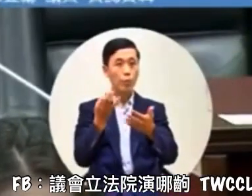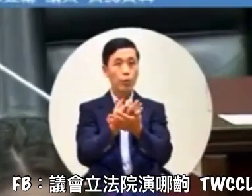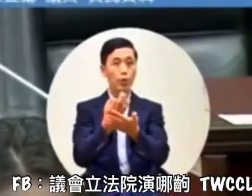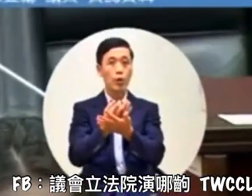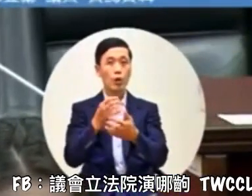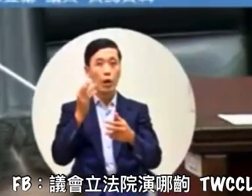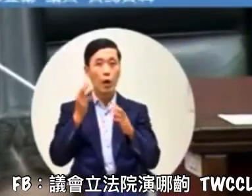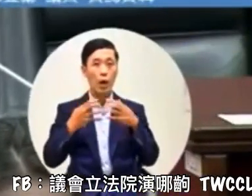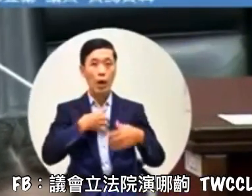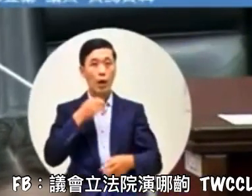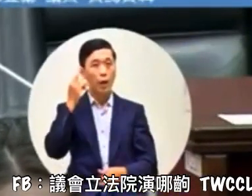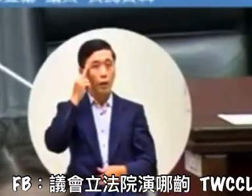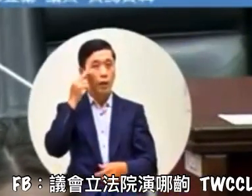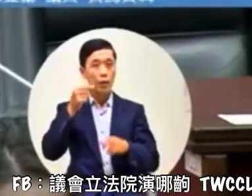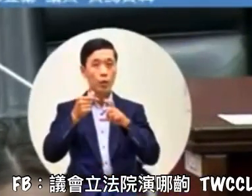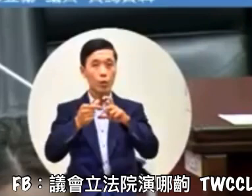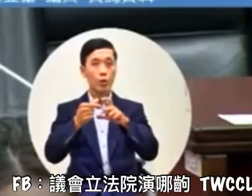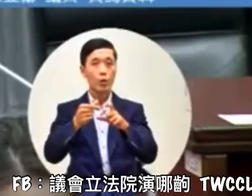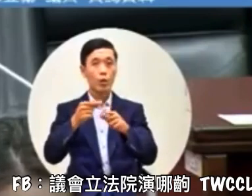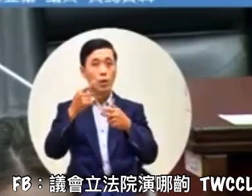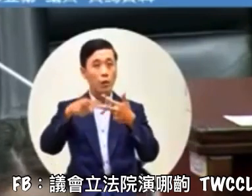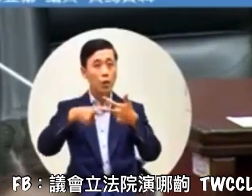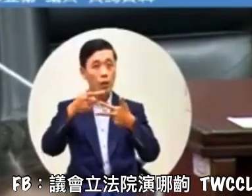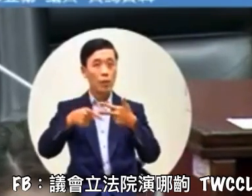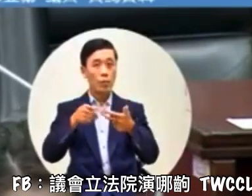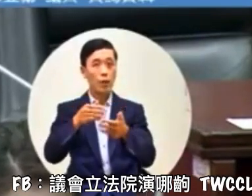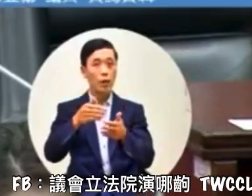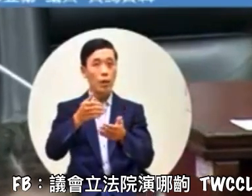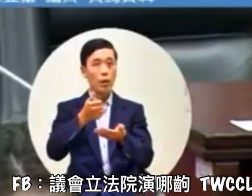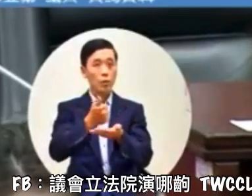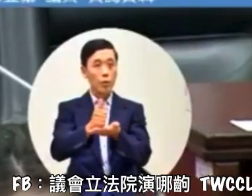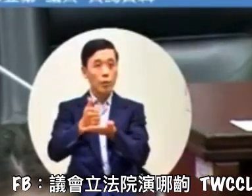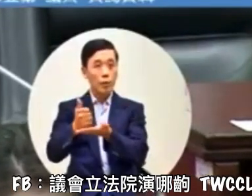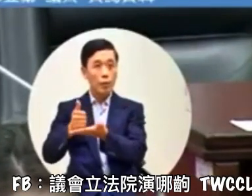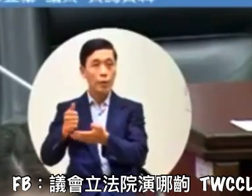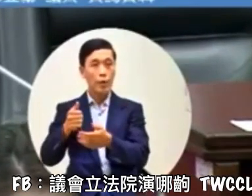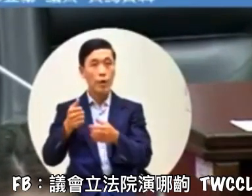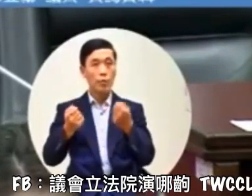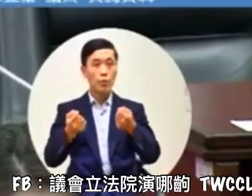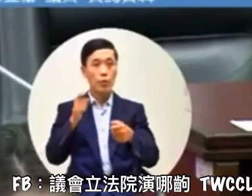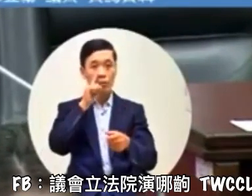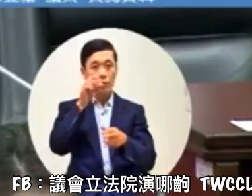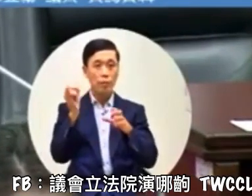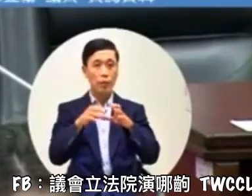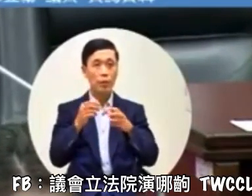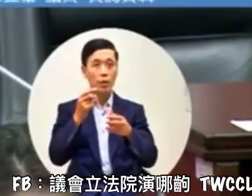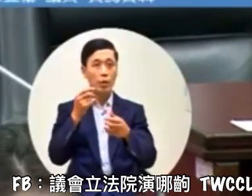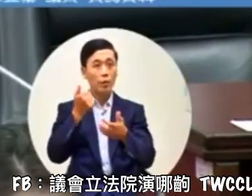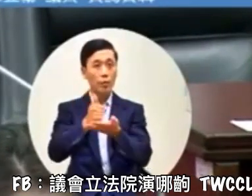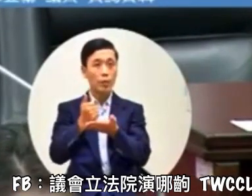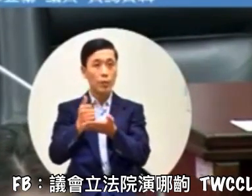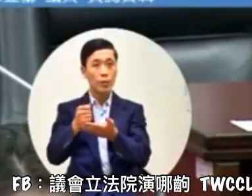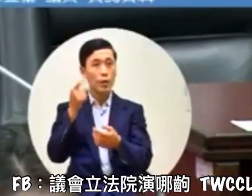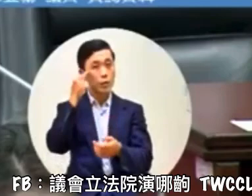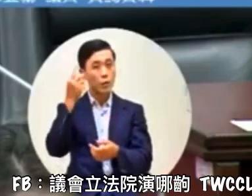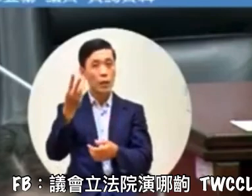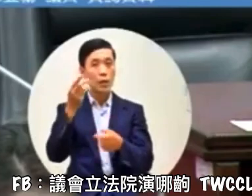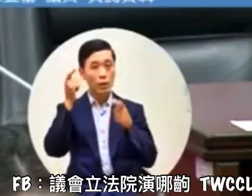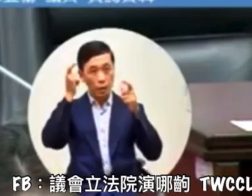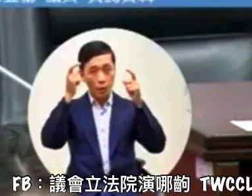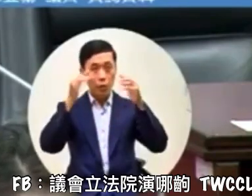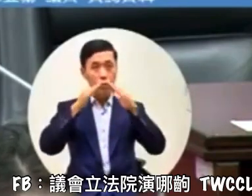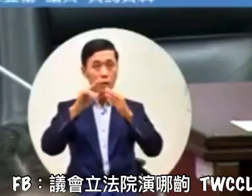莲区一礼拜清运，就是有垃圾车的时阵，甲三工尔。高雄市全